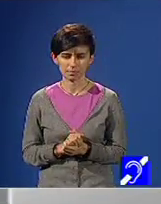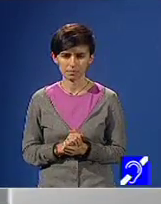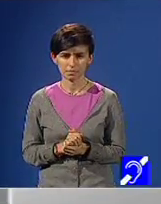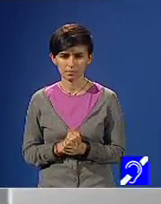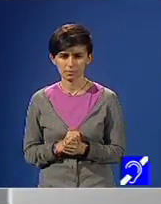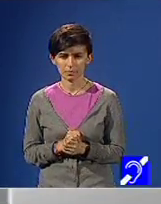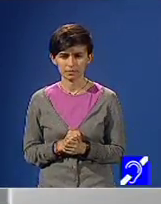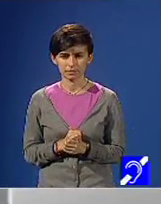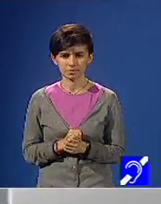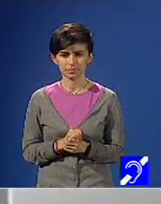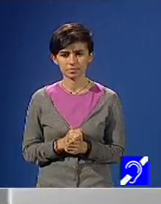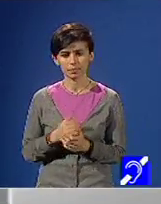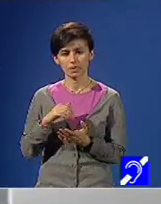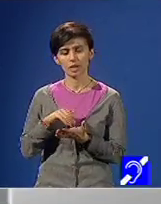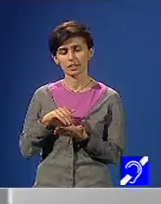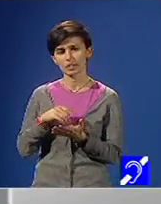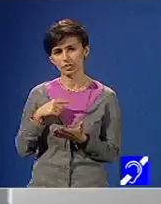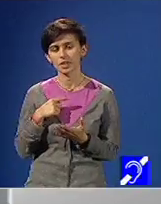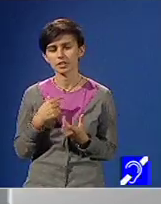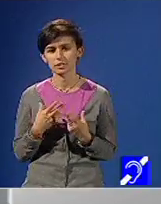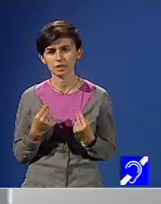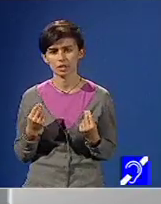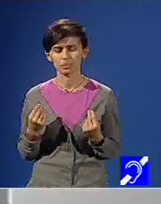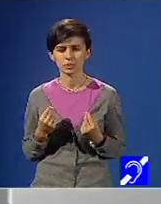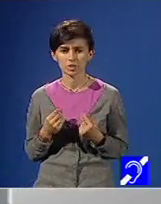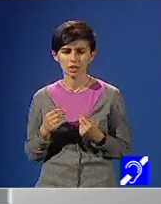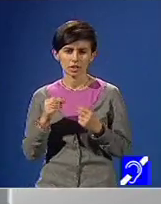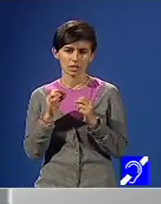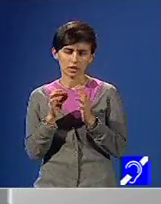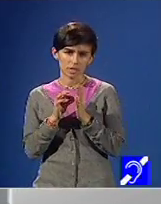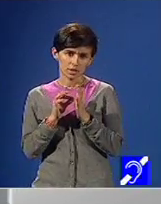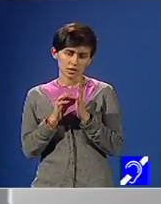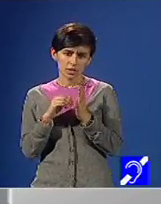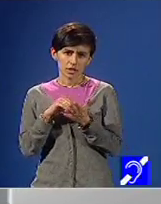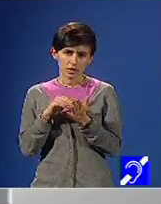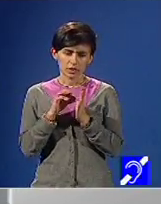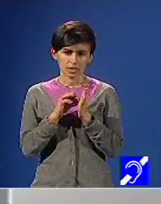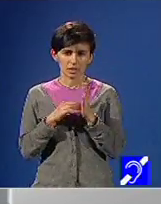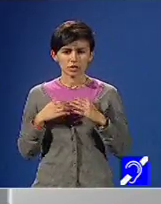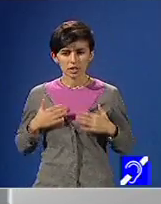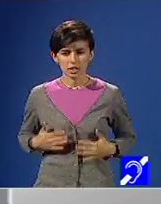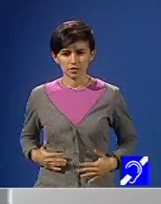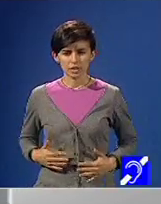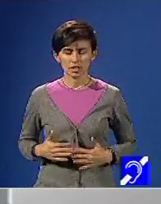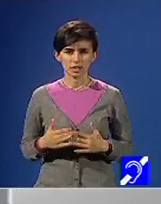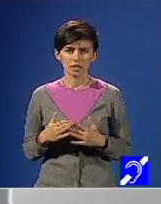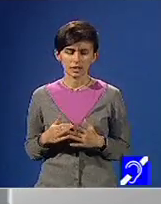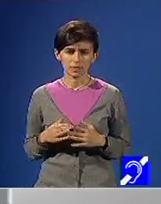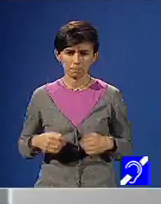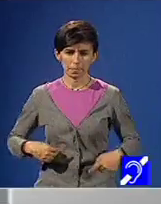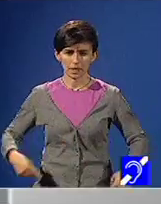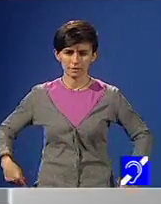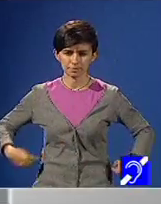sunt ca peste tot multe. Păi, condiție fizică, trebuie și căruciorul,